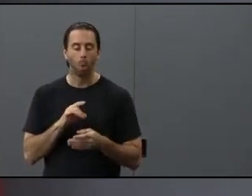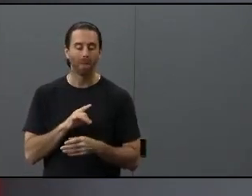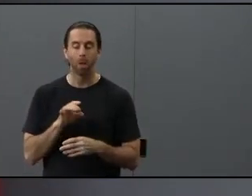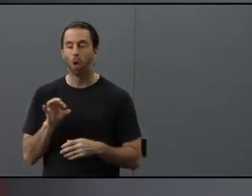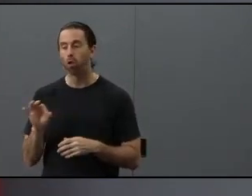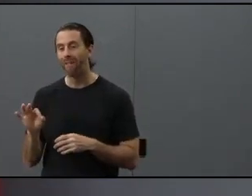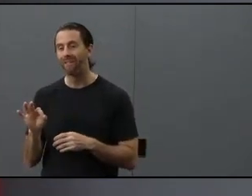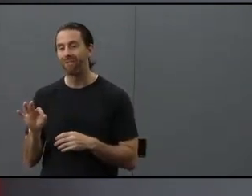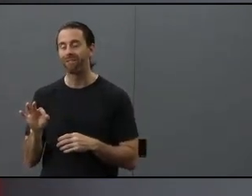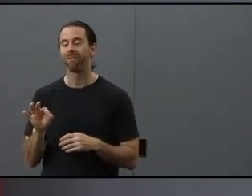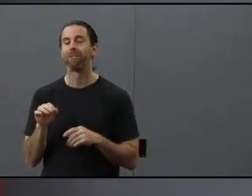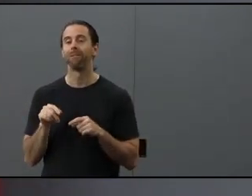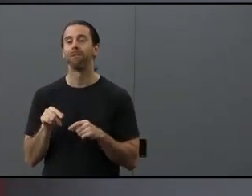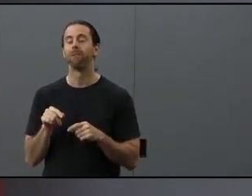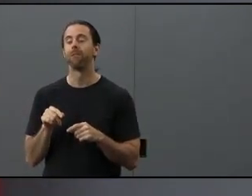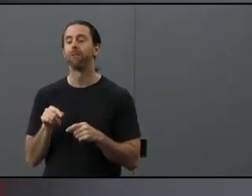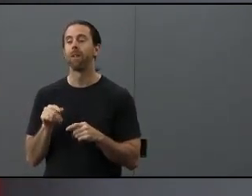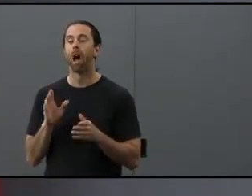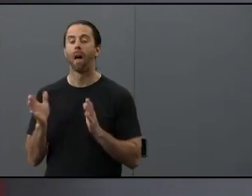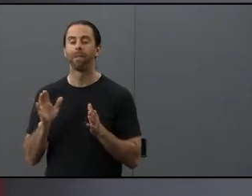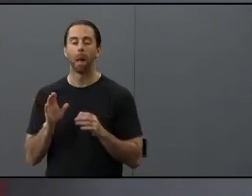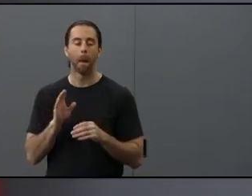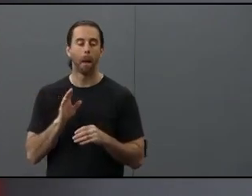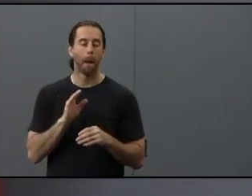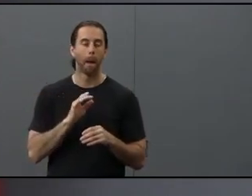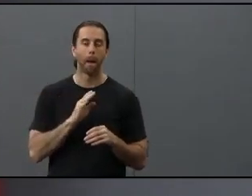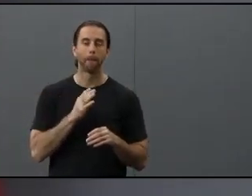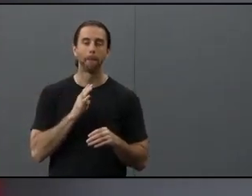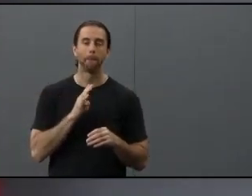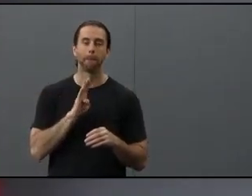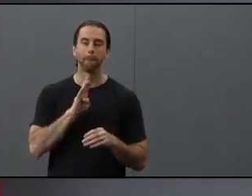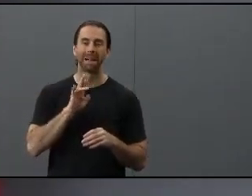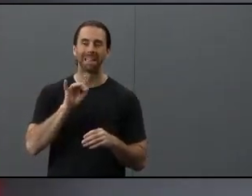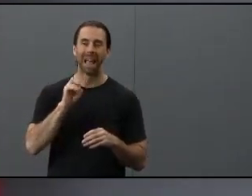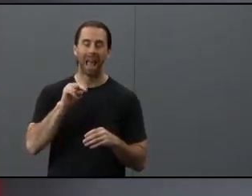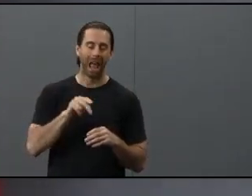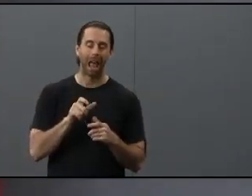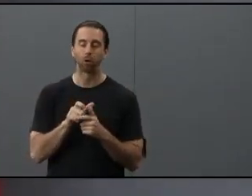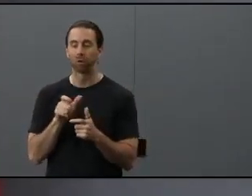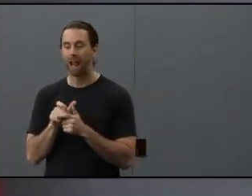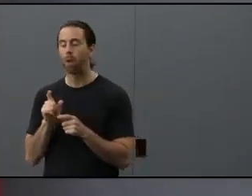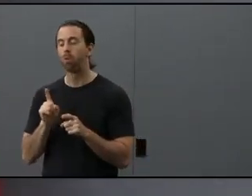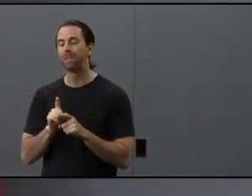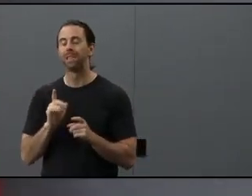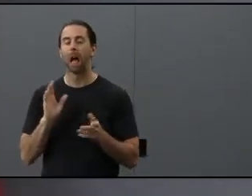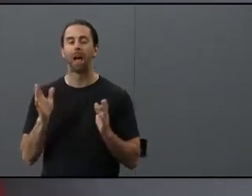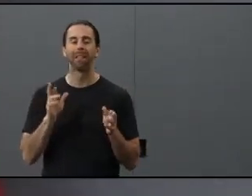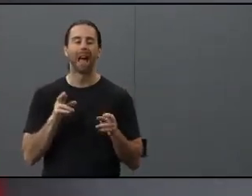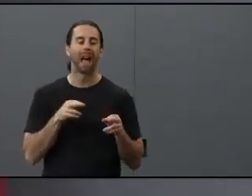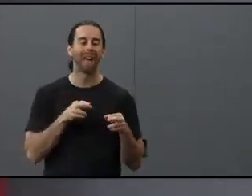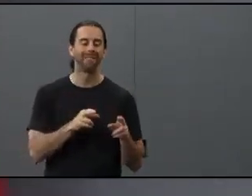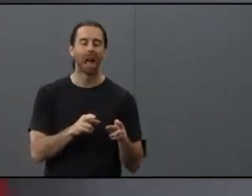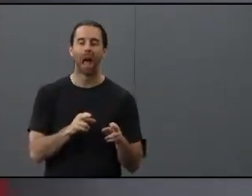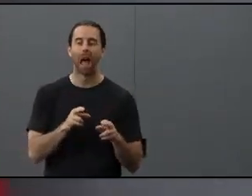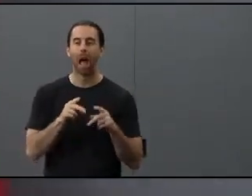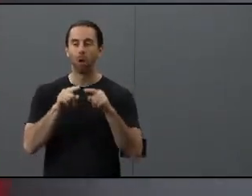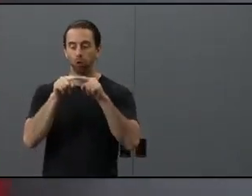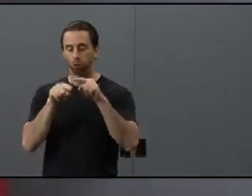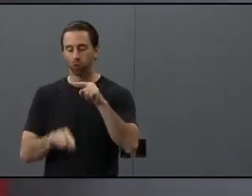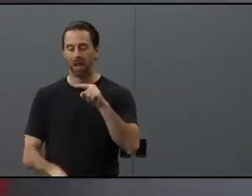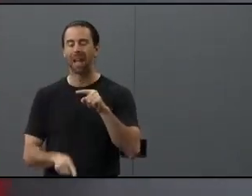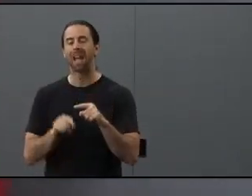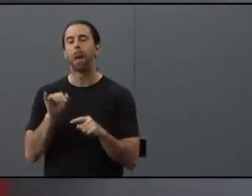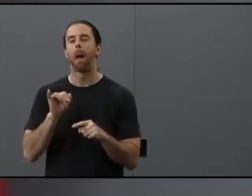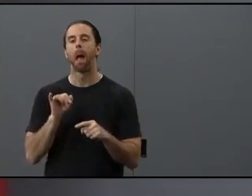et 9 sont entre Brillen et industriel et entre la rivière jusqu'à